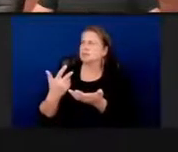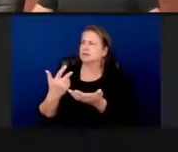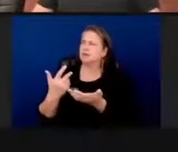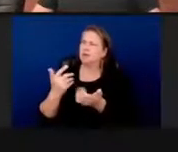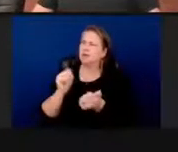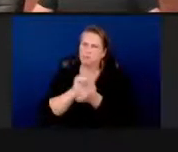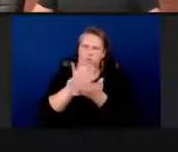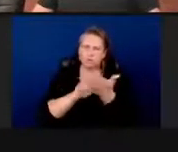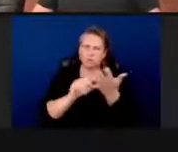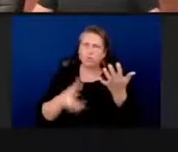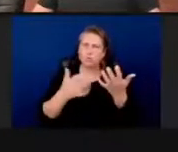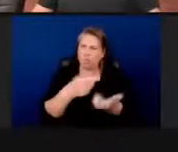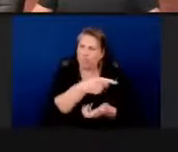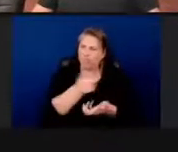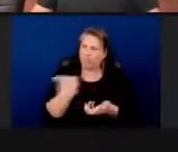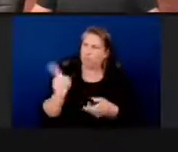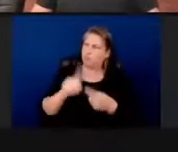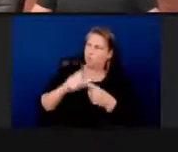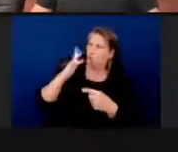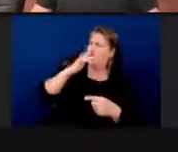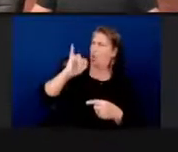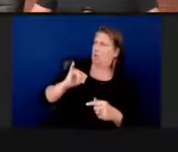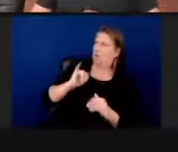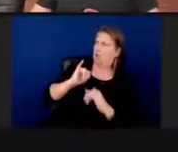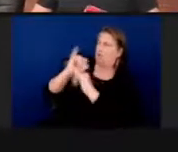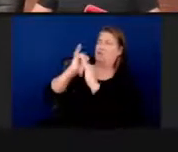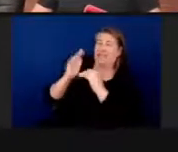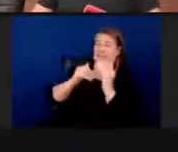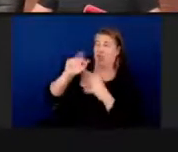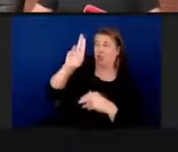yote ambayo tumekuwa nayo na wanabiashara,